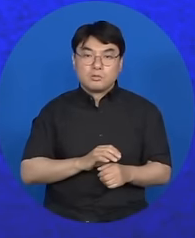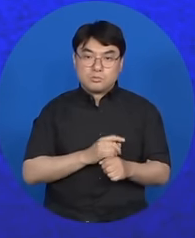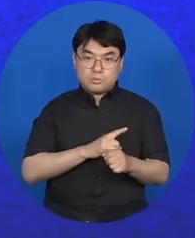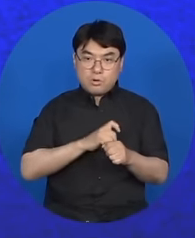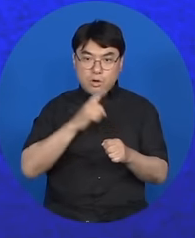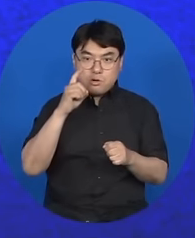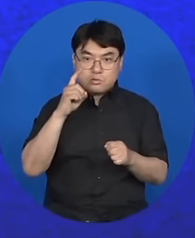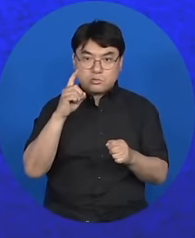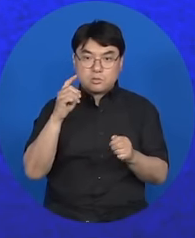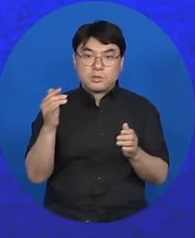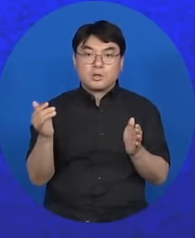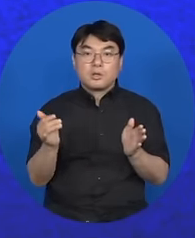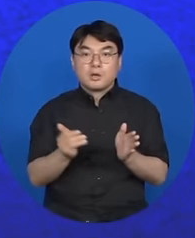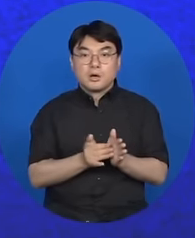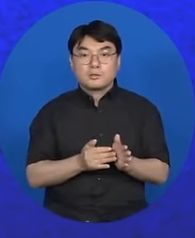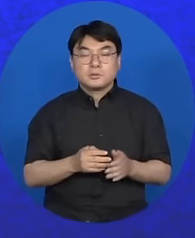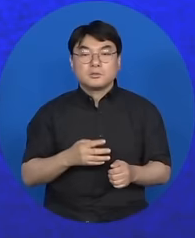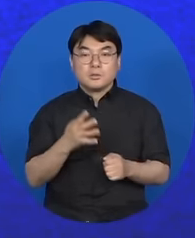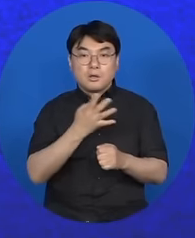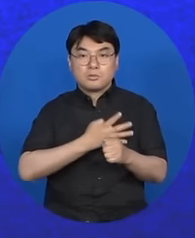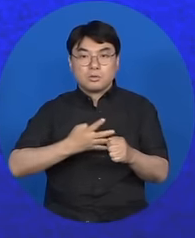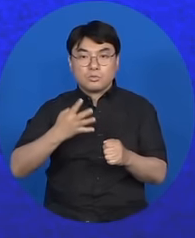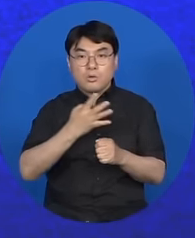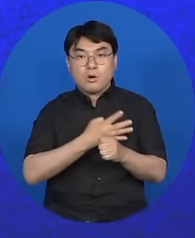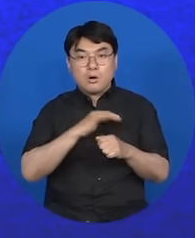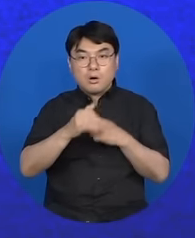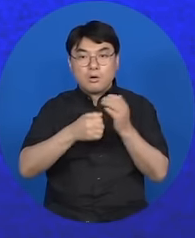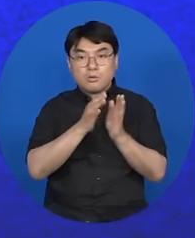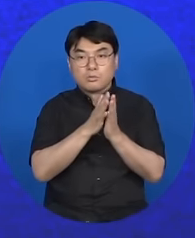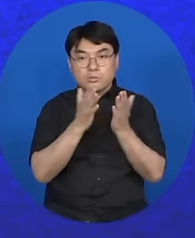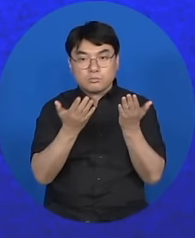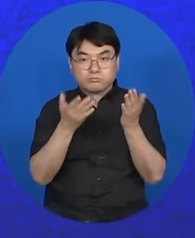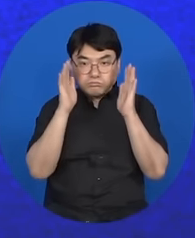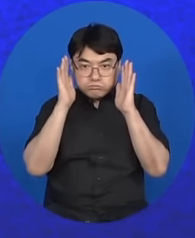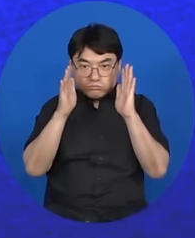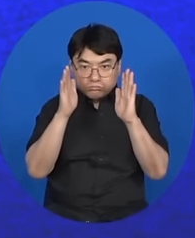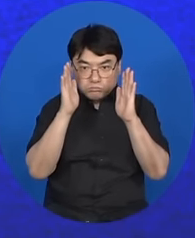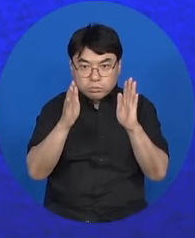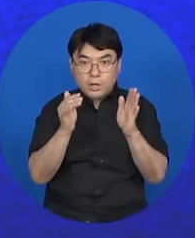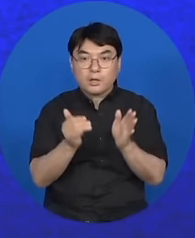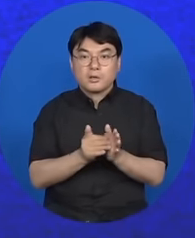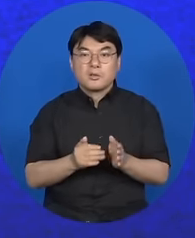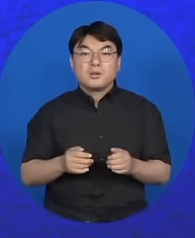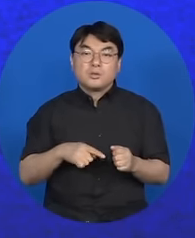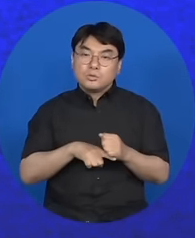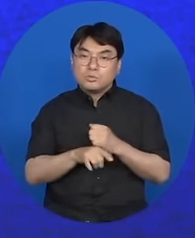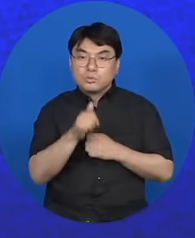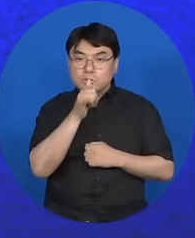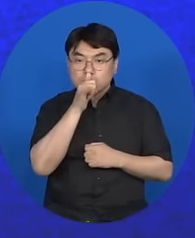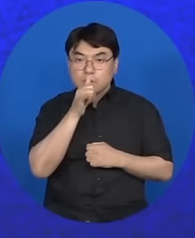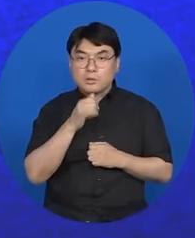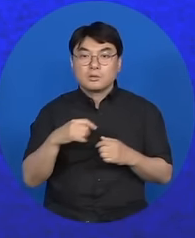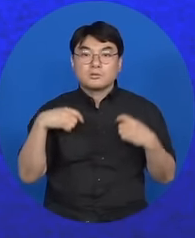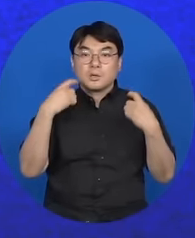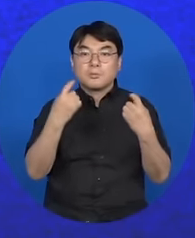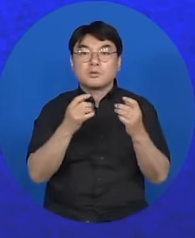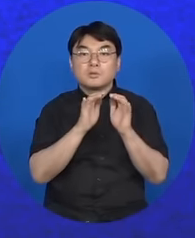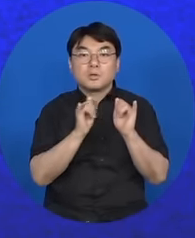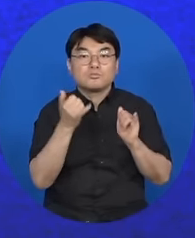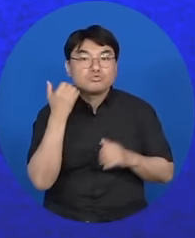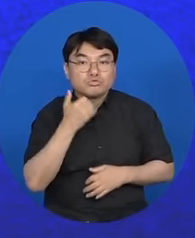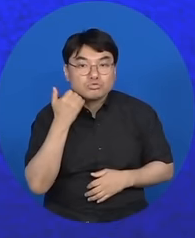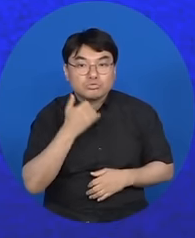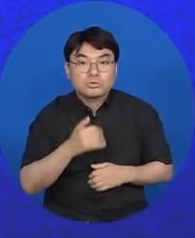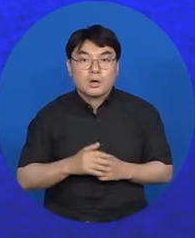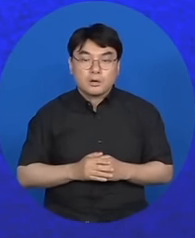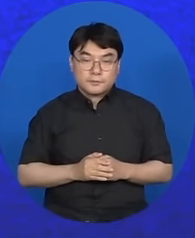11시까지 거의 한 4시간을 바이블 스터디를 한 거예요. 왜 이렇게 길게 됐냐면 이유가 있었어요. 거기에 참여하신 분들이 누구였냐면,